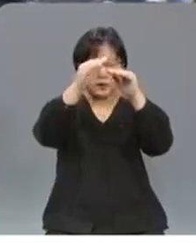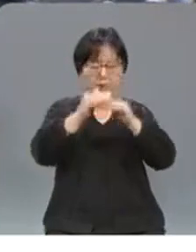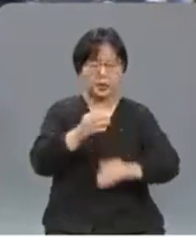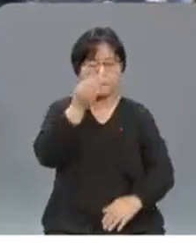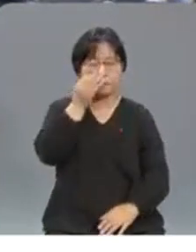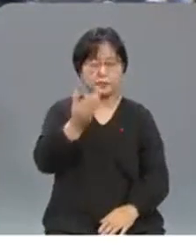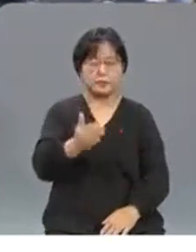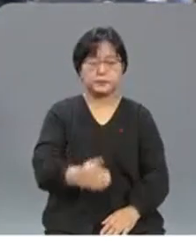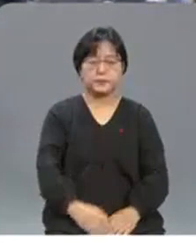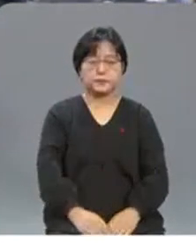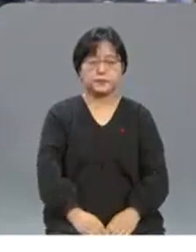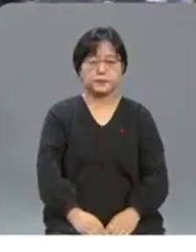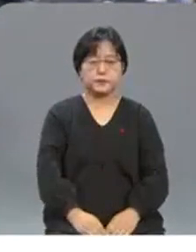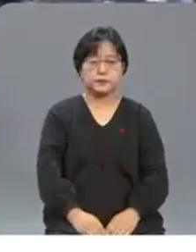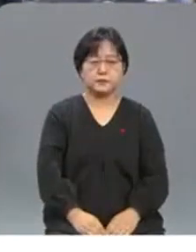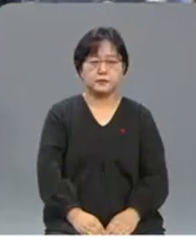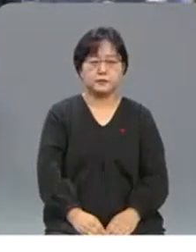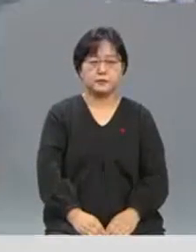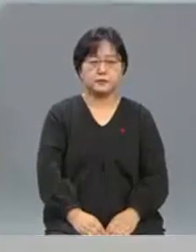기자가